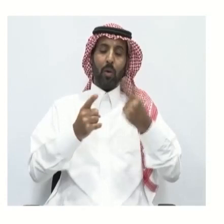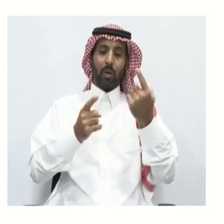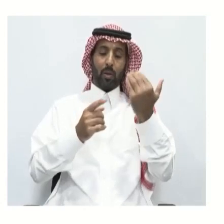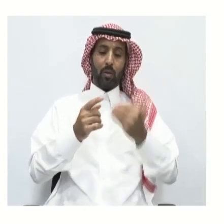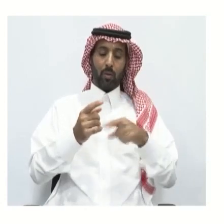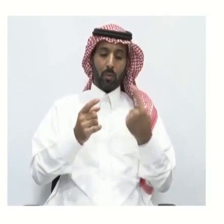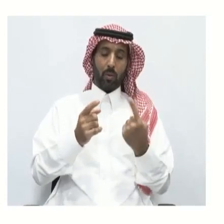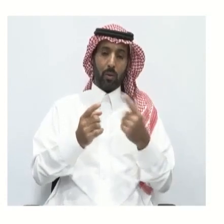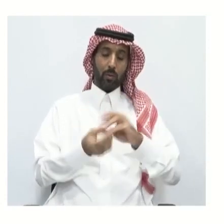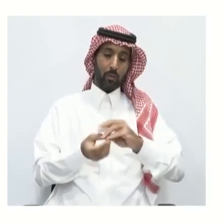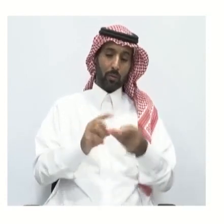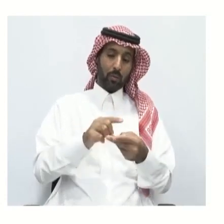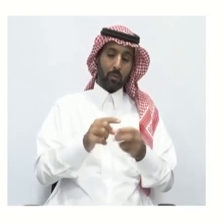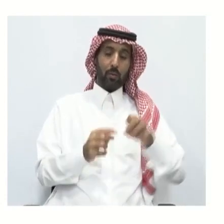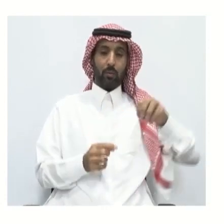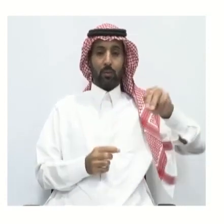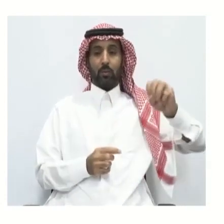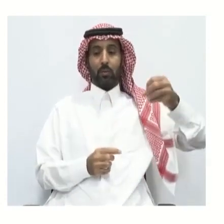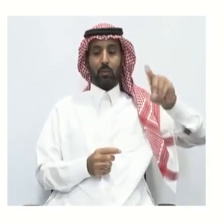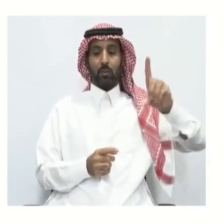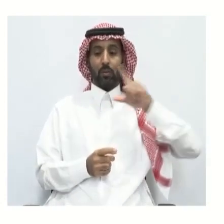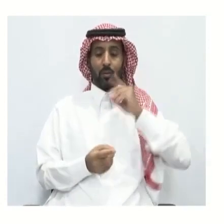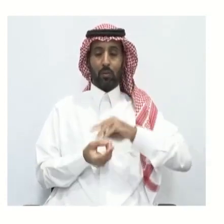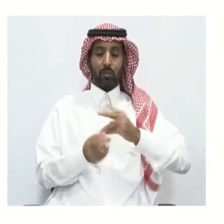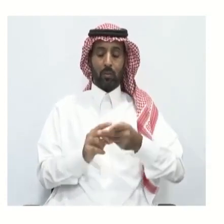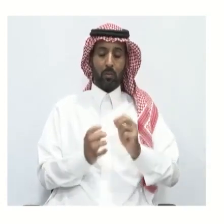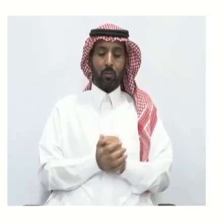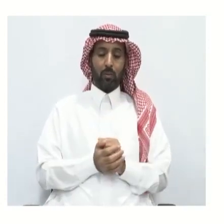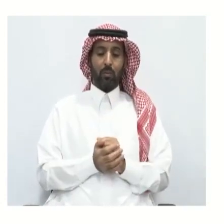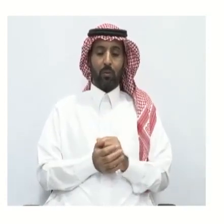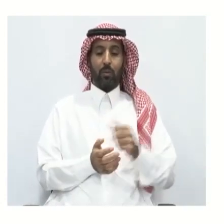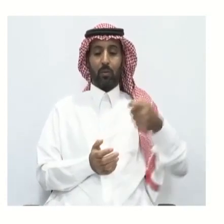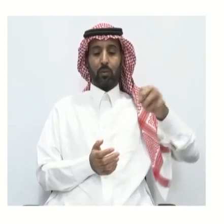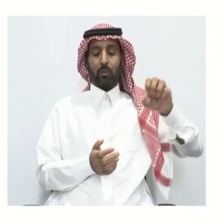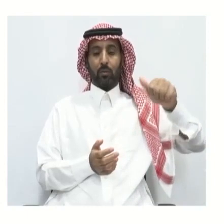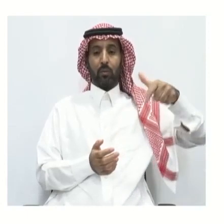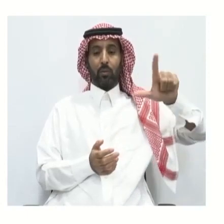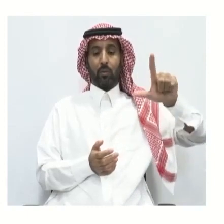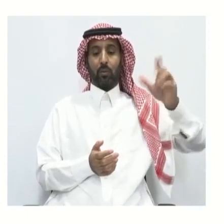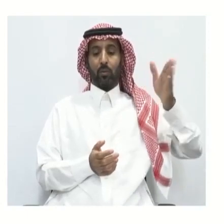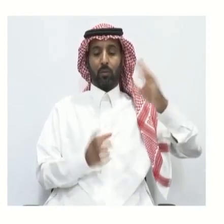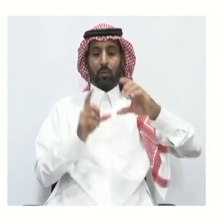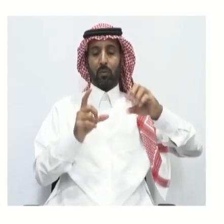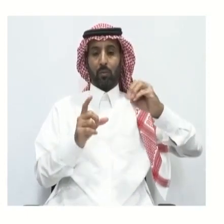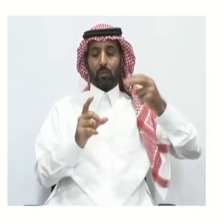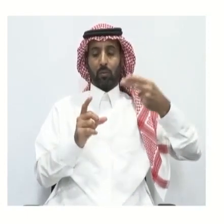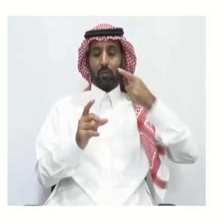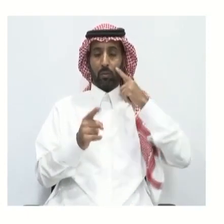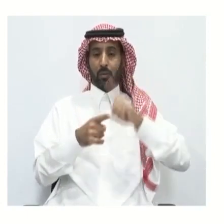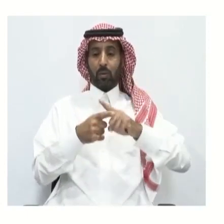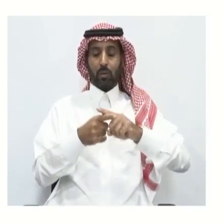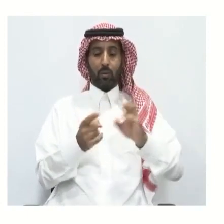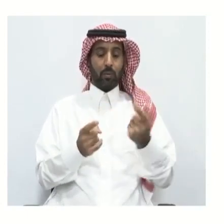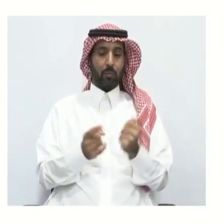نريد تحويل مولات هيدروكسيد الالمنيوم الى مولات كلوريد الالمنيوم سنضرب